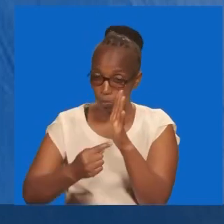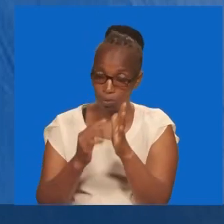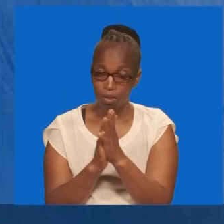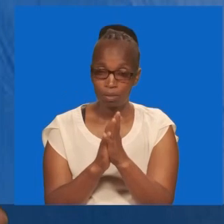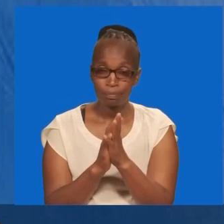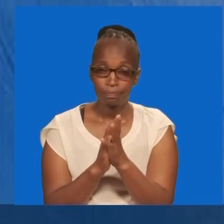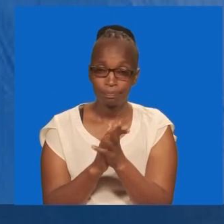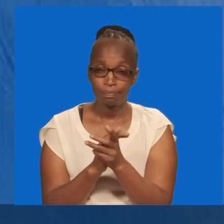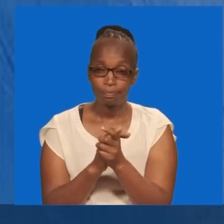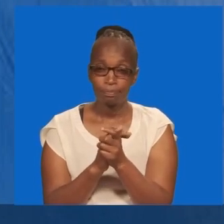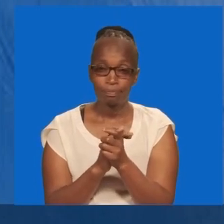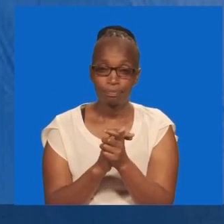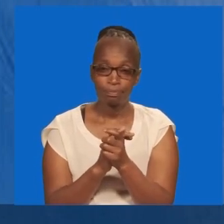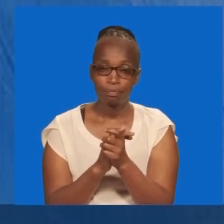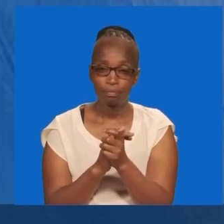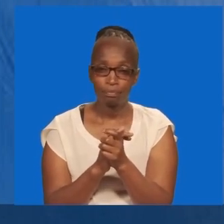this means